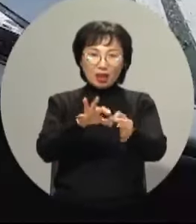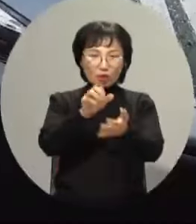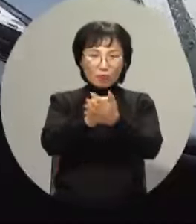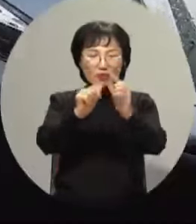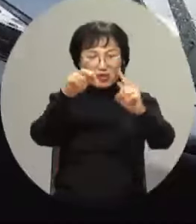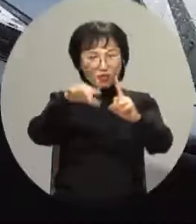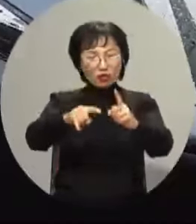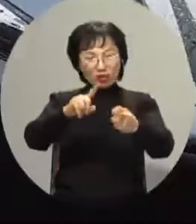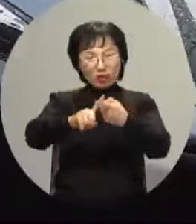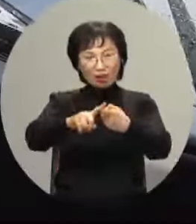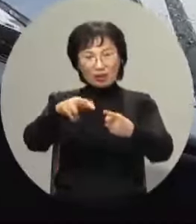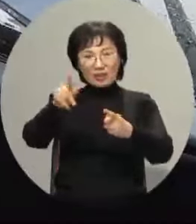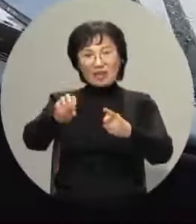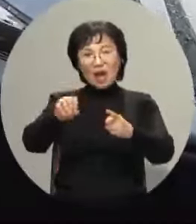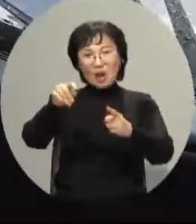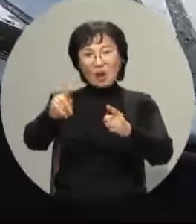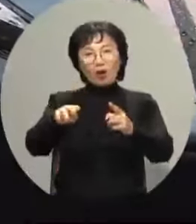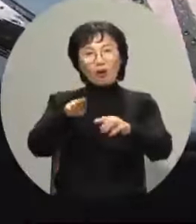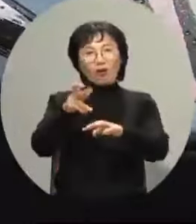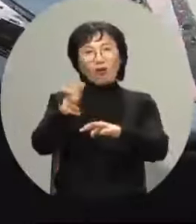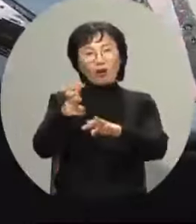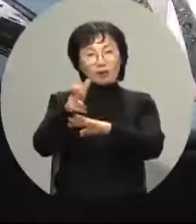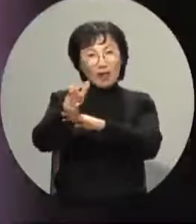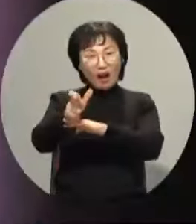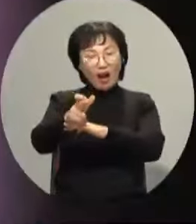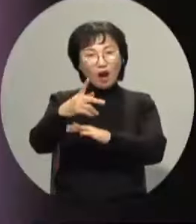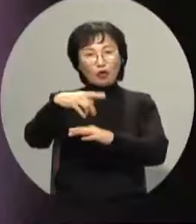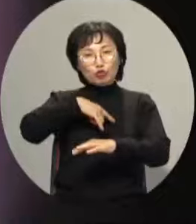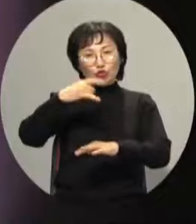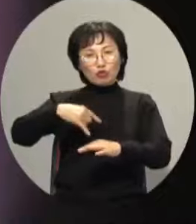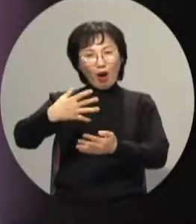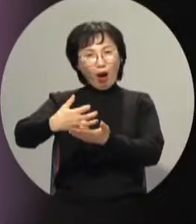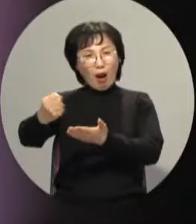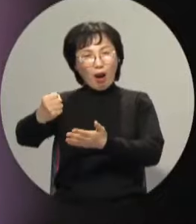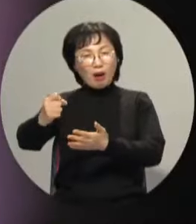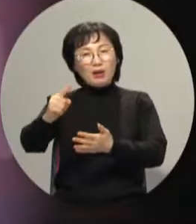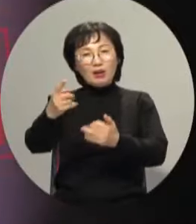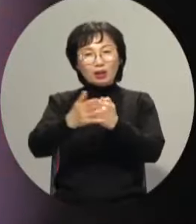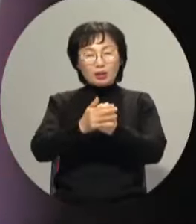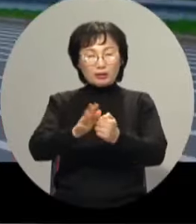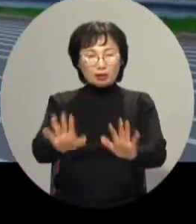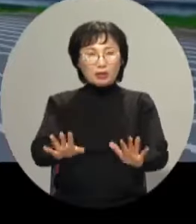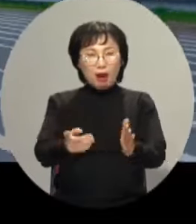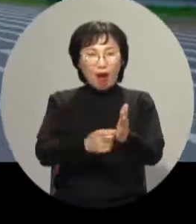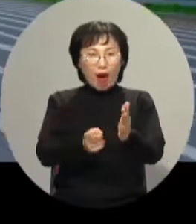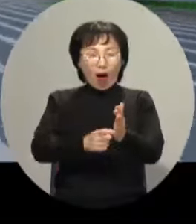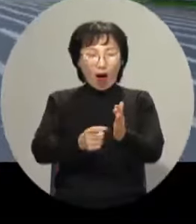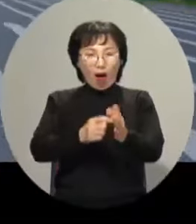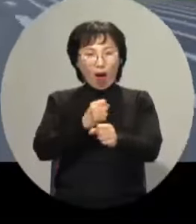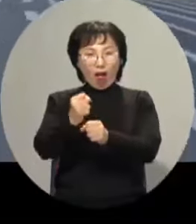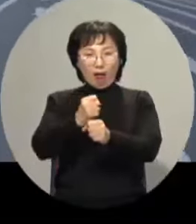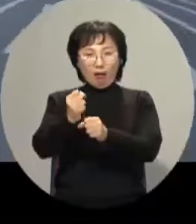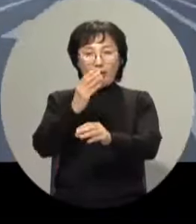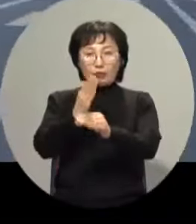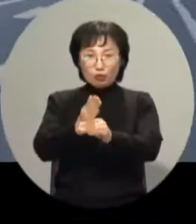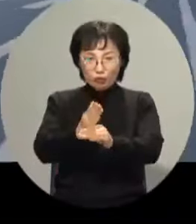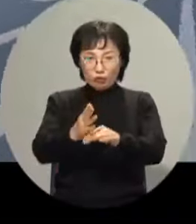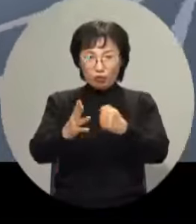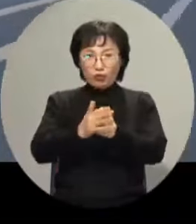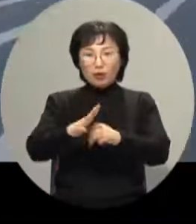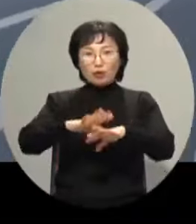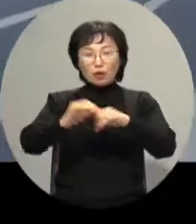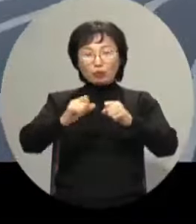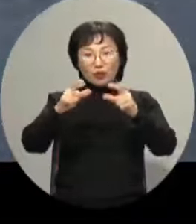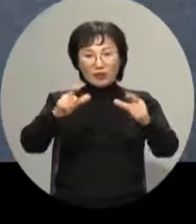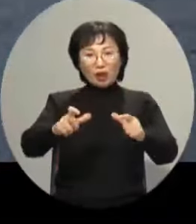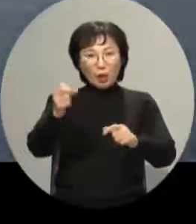자리를 상용차를 앞세운 중국에 내준 것으로 파악되면서 발등에 불이 떨어진 겁니다. 전북을 지탱해온